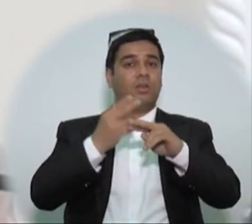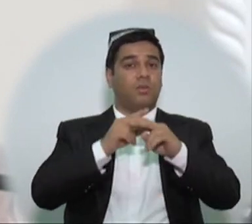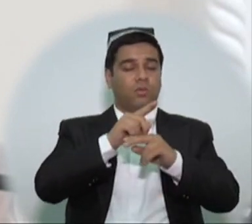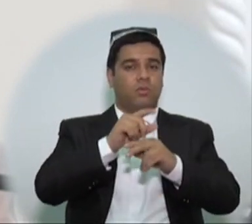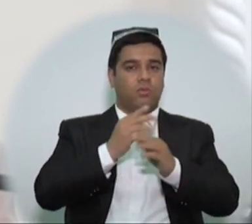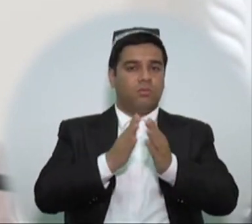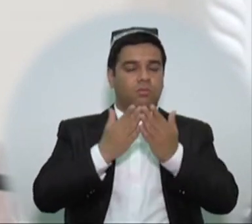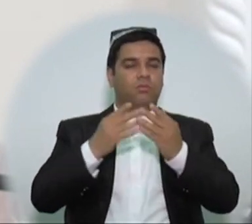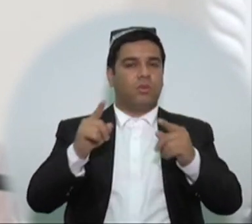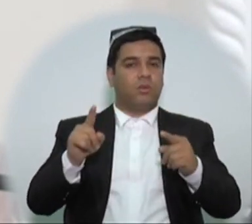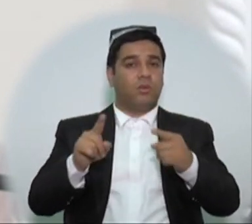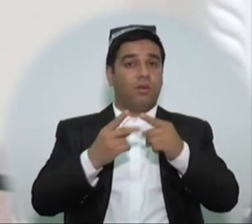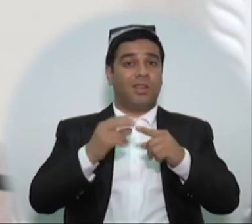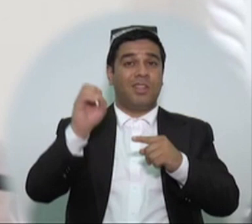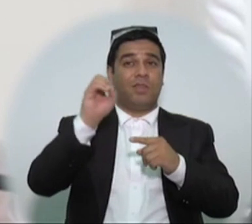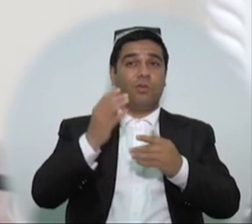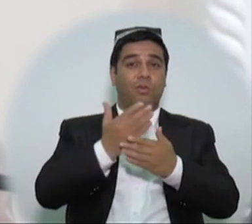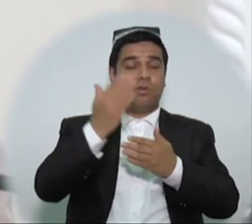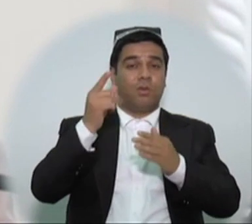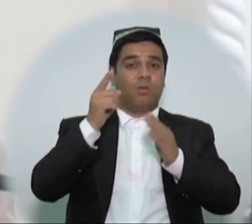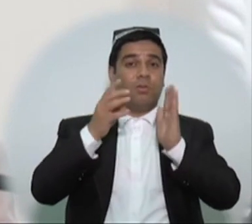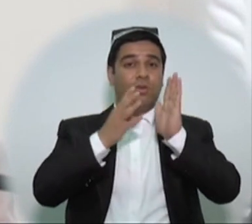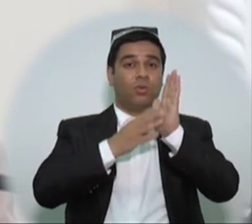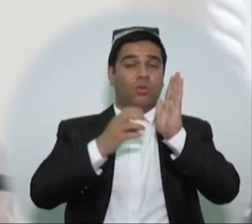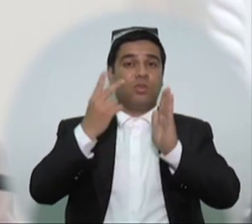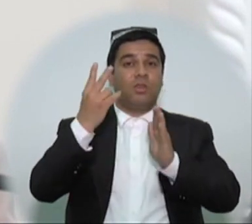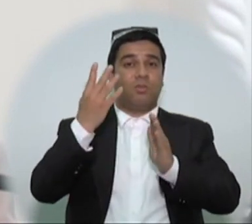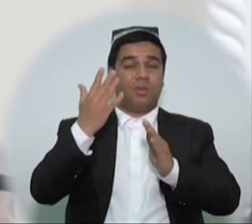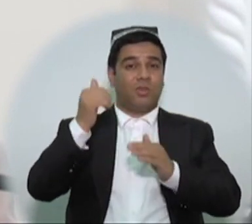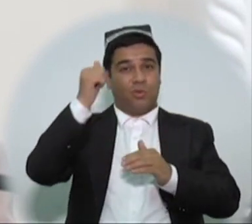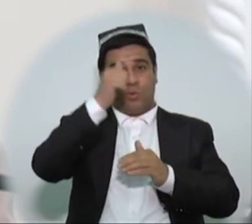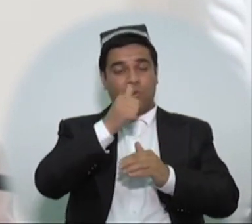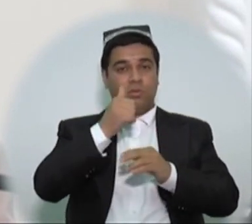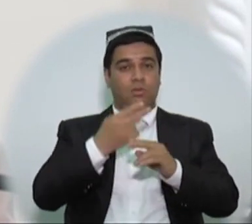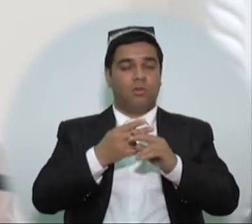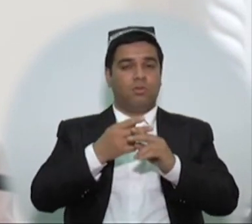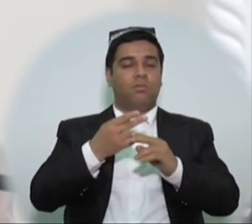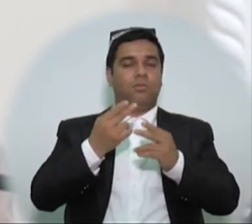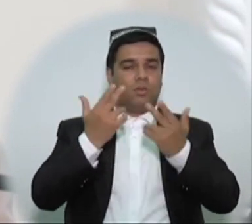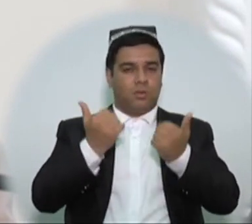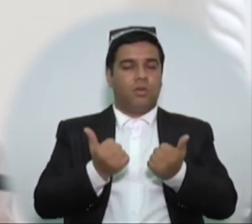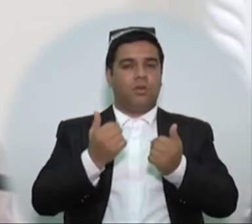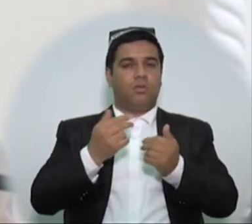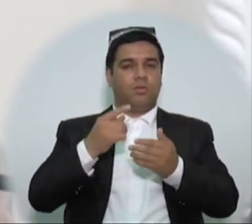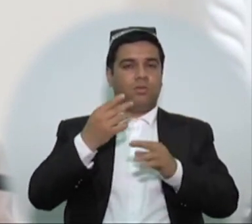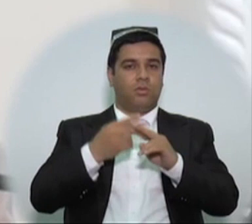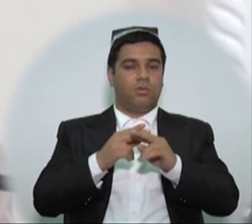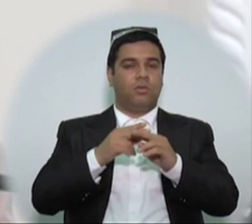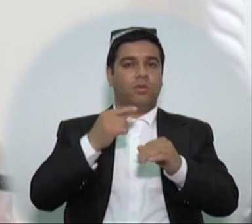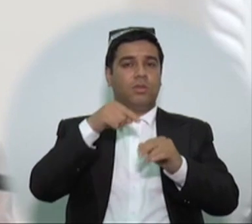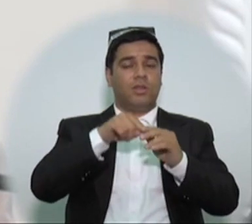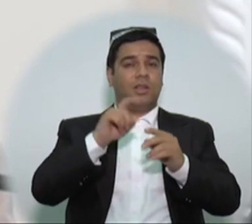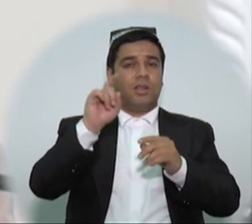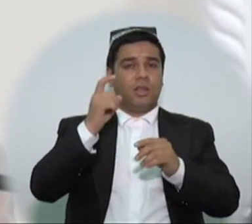Yevropaliklar 1925-yillarda tan olib, haqiqatan ximiya